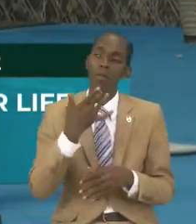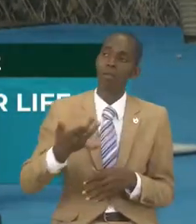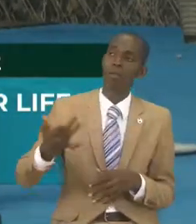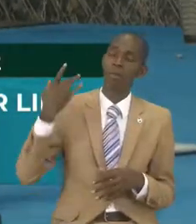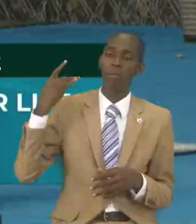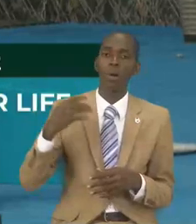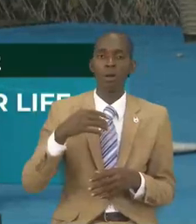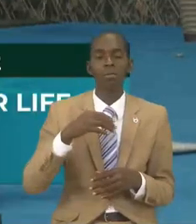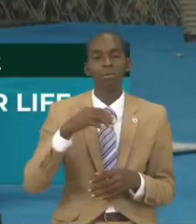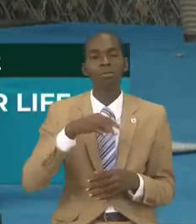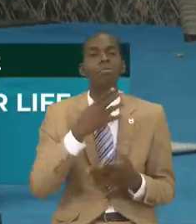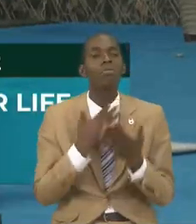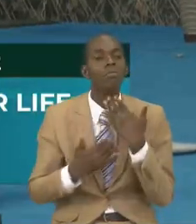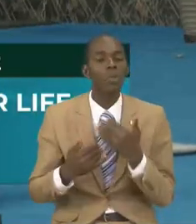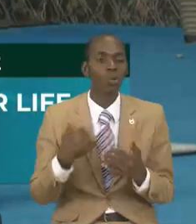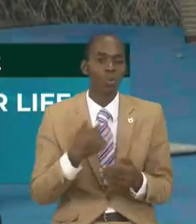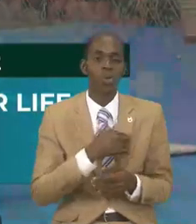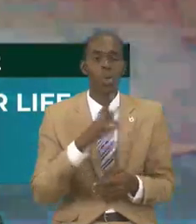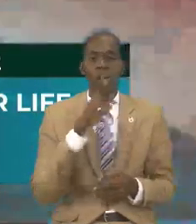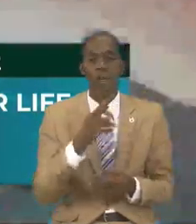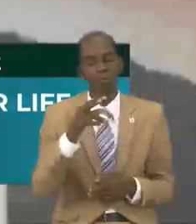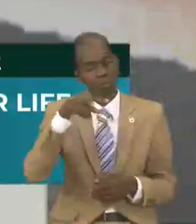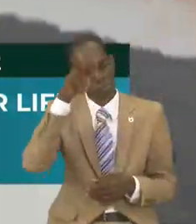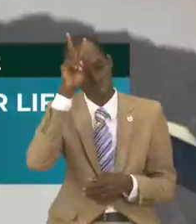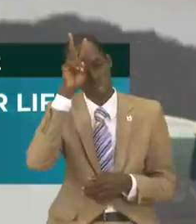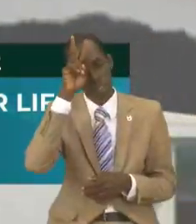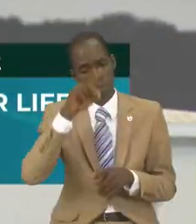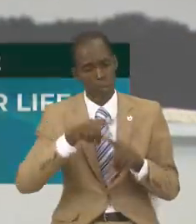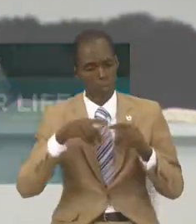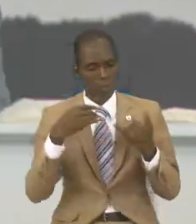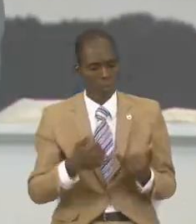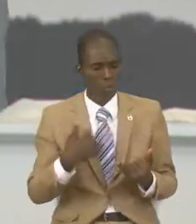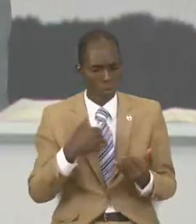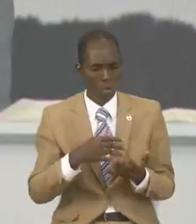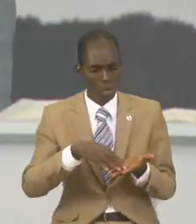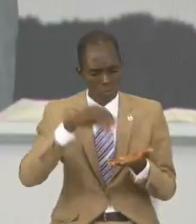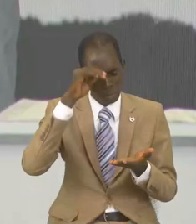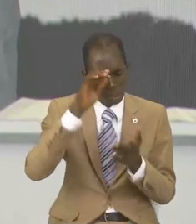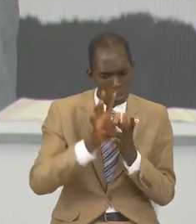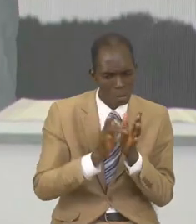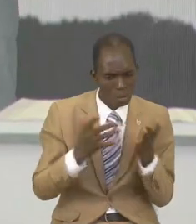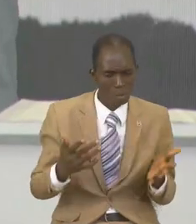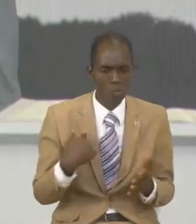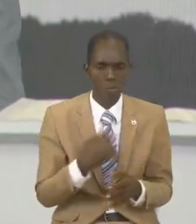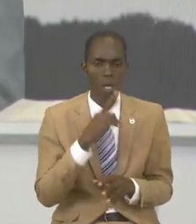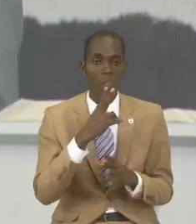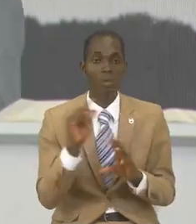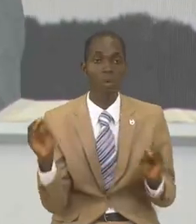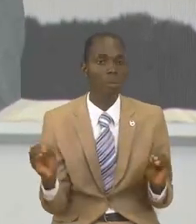Nous étions ignorants. Après avoir lu la Bible, étudié la Bible, nous ne sommes plus